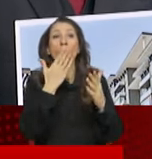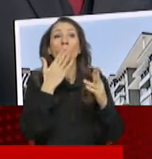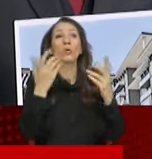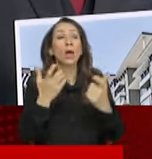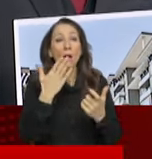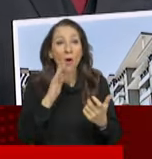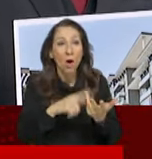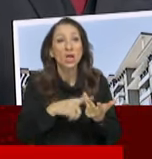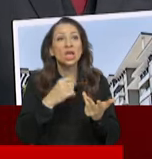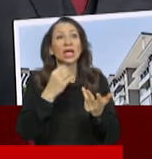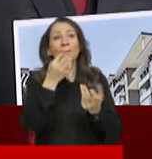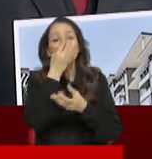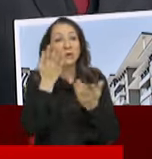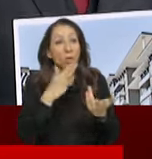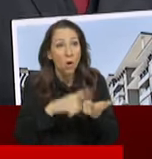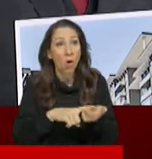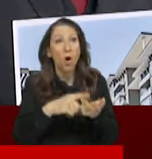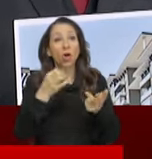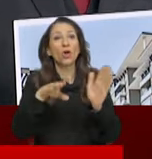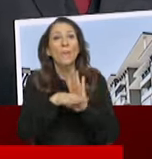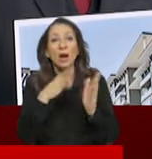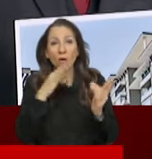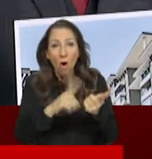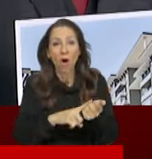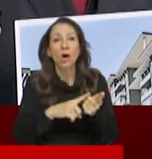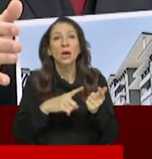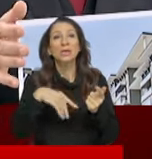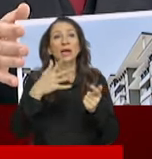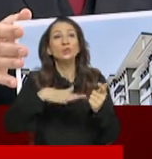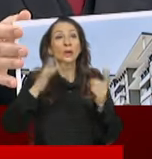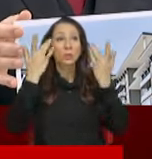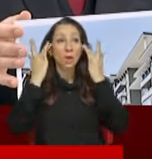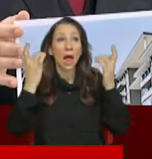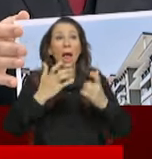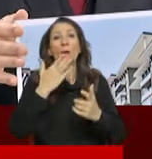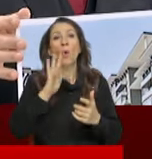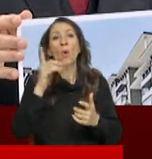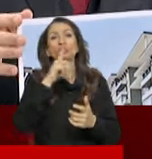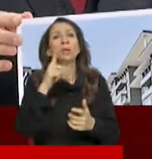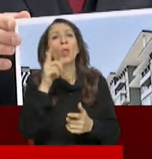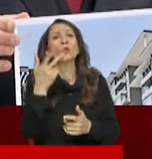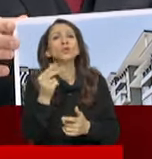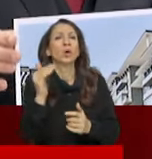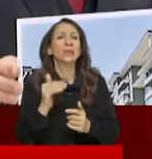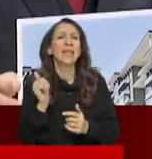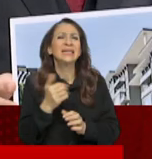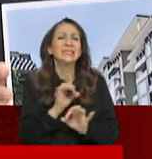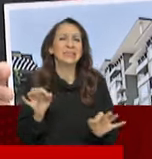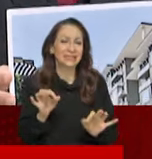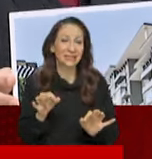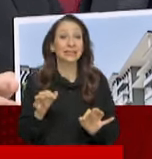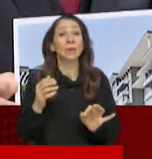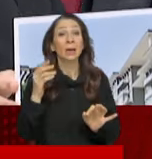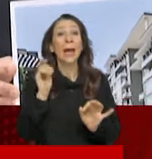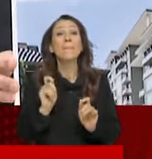yetersiz yeşil alanı yetersiz otoparkı yoktur diğer sosyal kültürel alanlar yoktur olmadığı için de değersizleşen